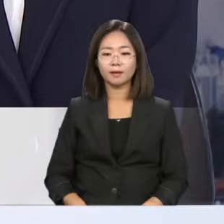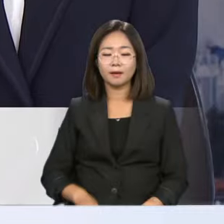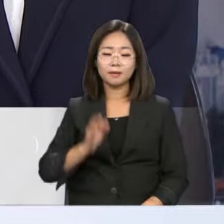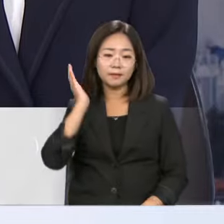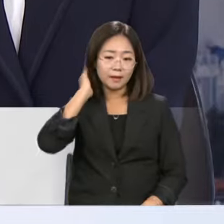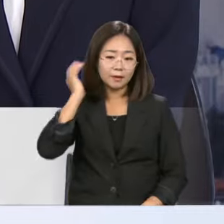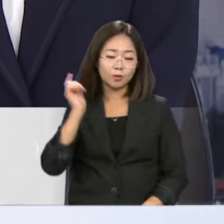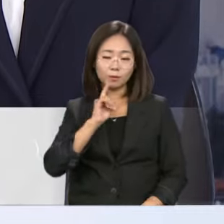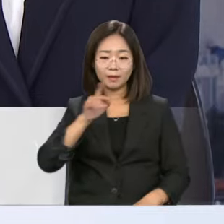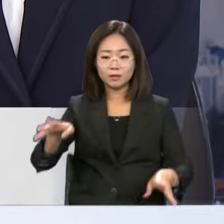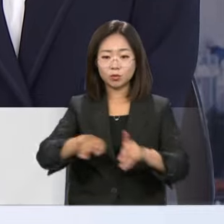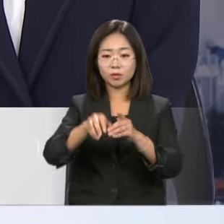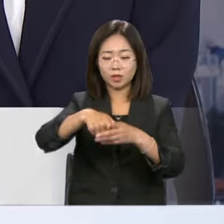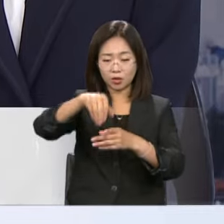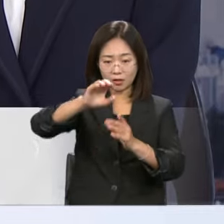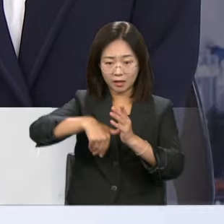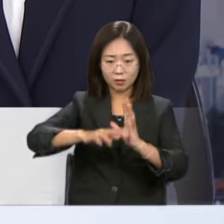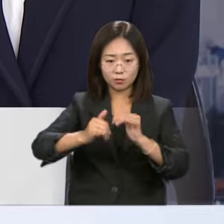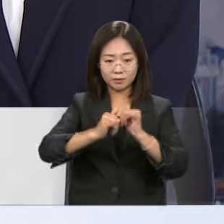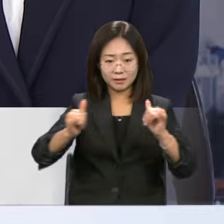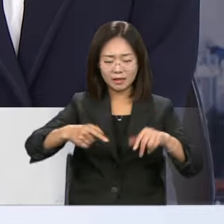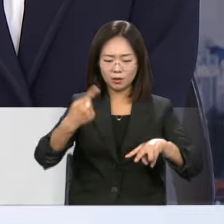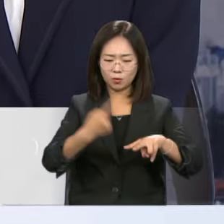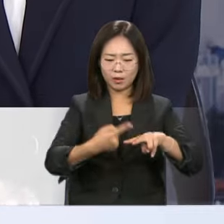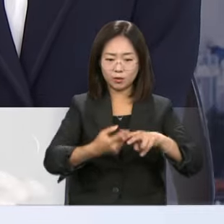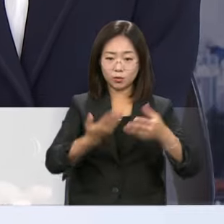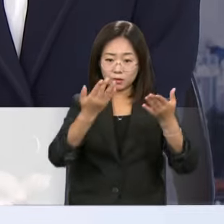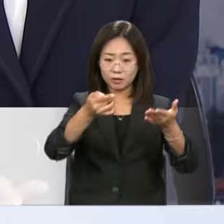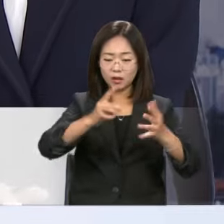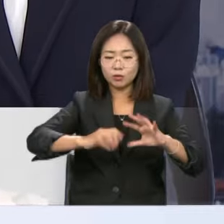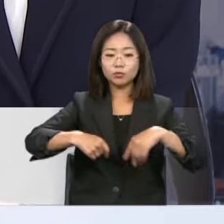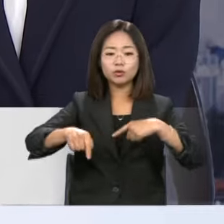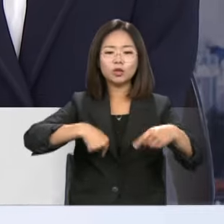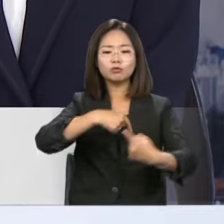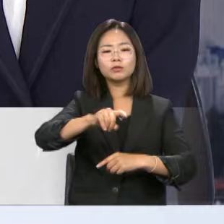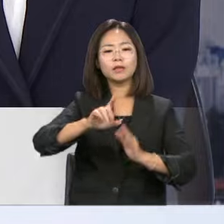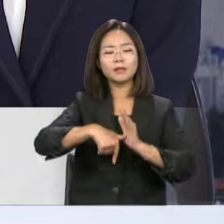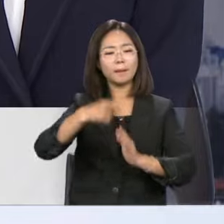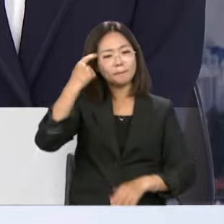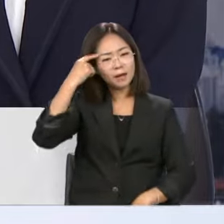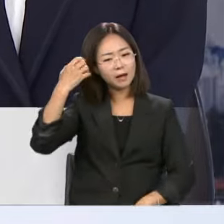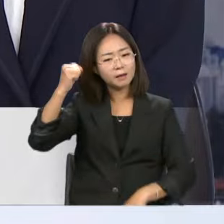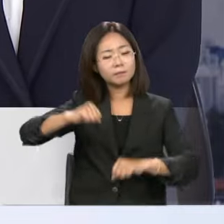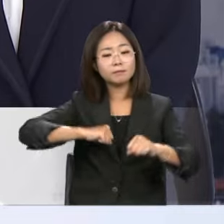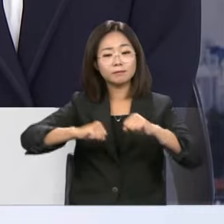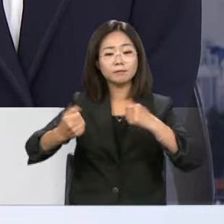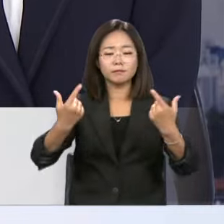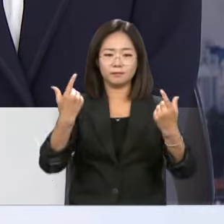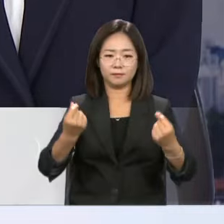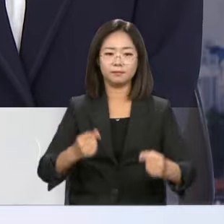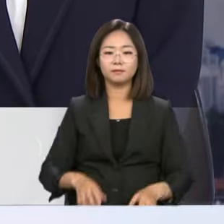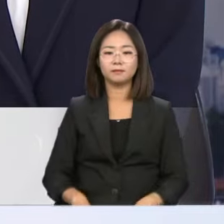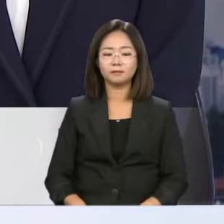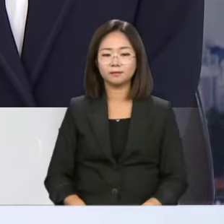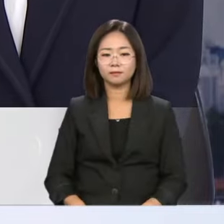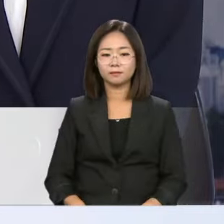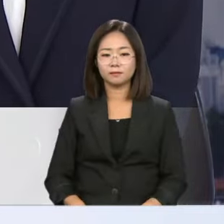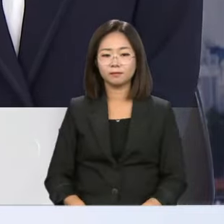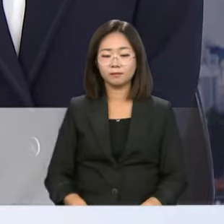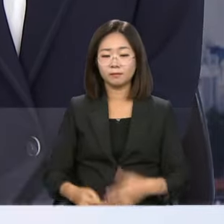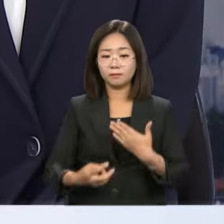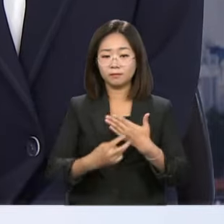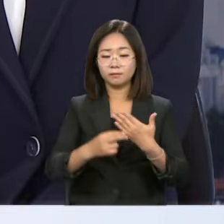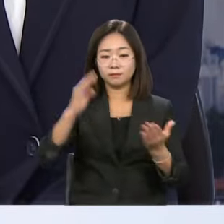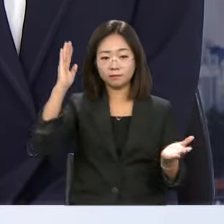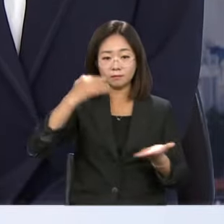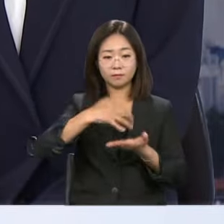대통령실은 이번 총선에서 국민들이 회초리를든 부분은 국정 운영의 방향보다는 태도라고 해석을 하고 있는데요 의대 증원